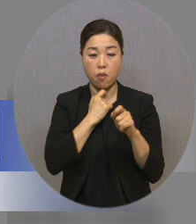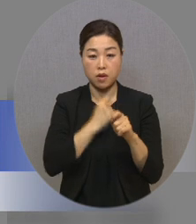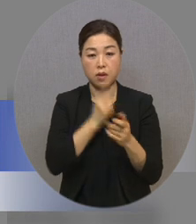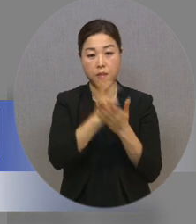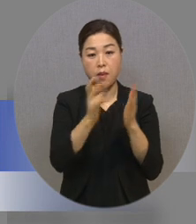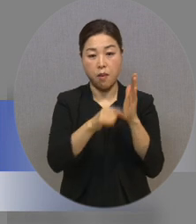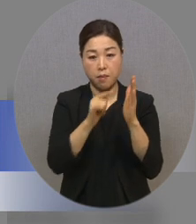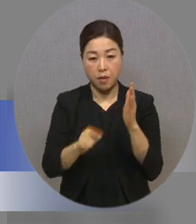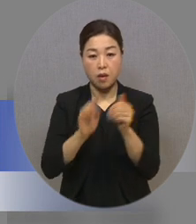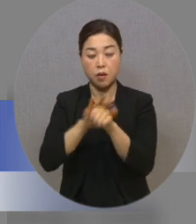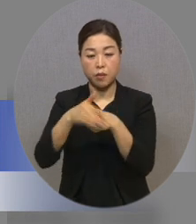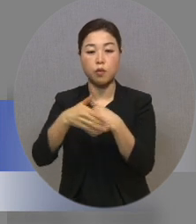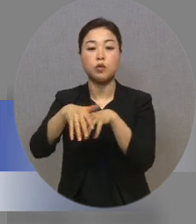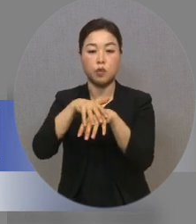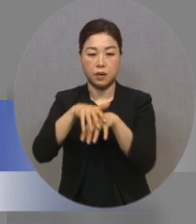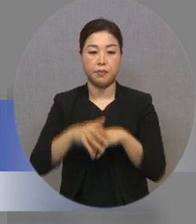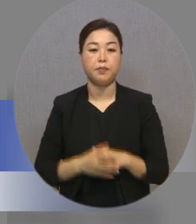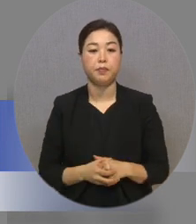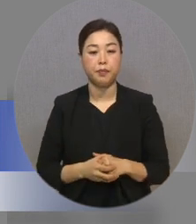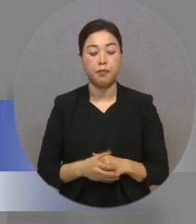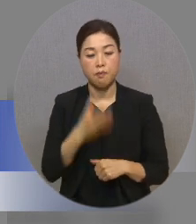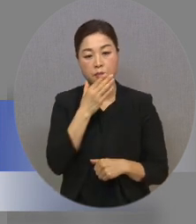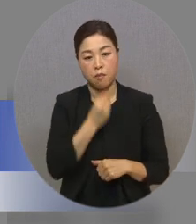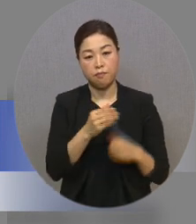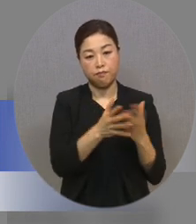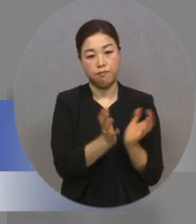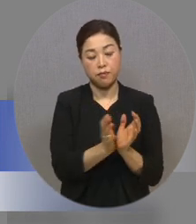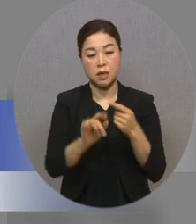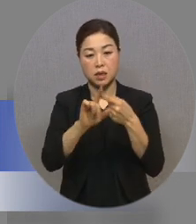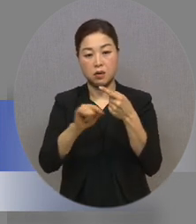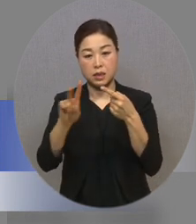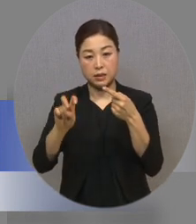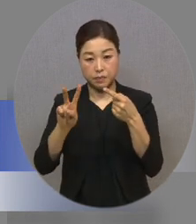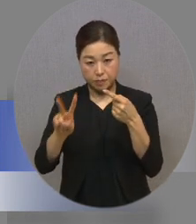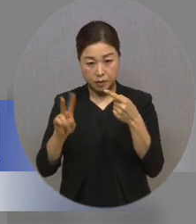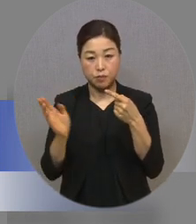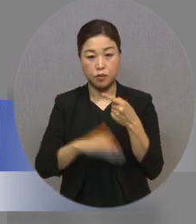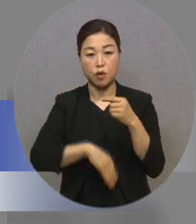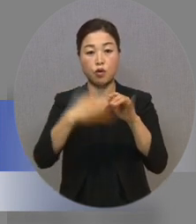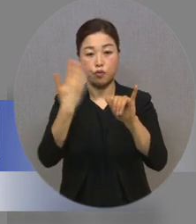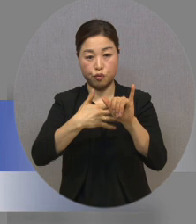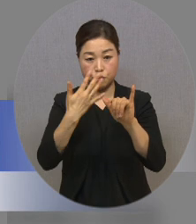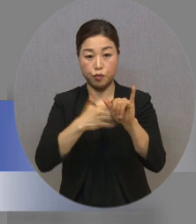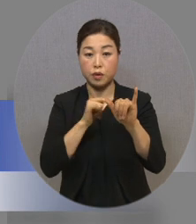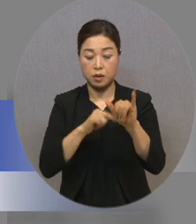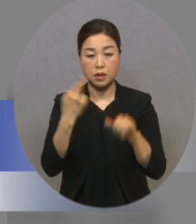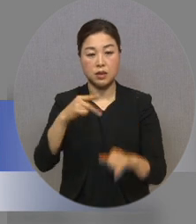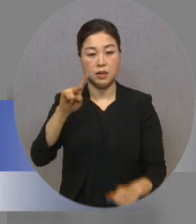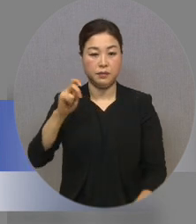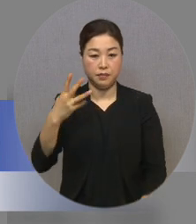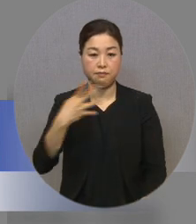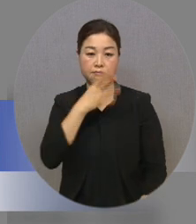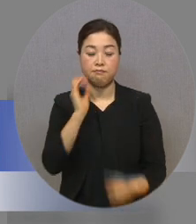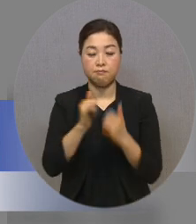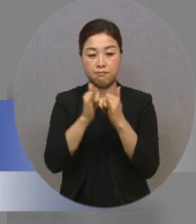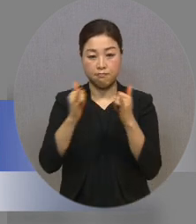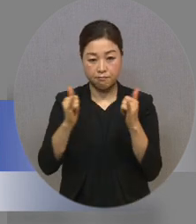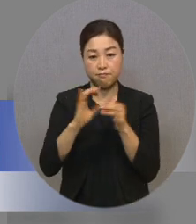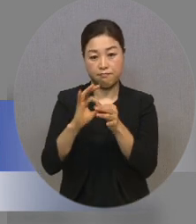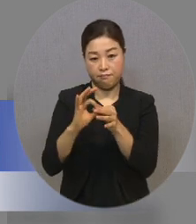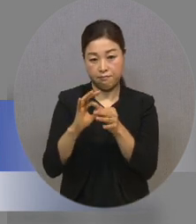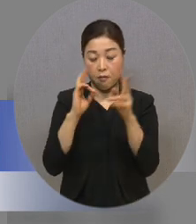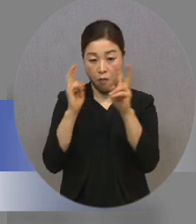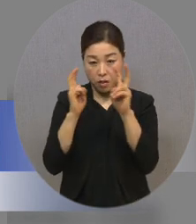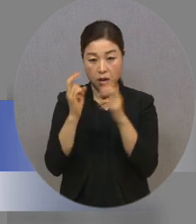법인 협동조합입니다. 한편 복지부는 1월 22일부터 유튜브에서 2024년 고령자 친화기업